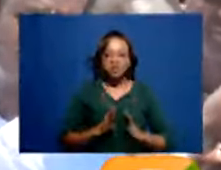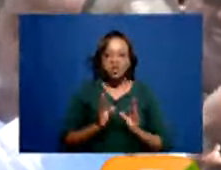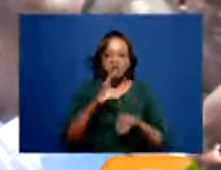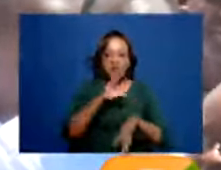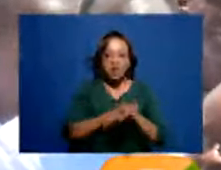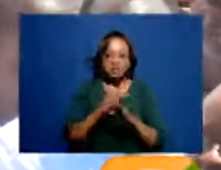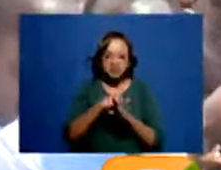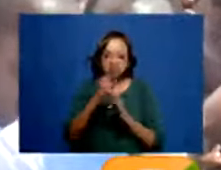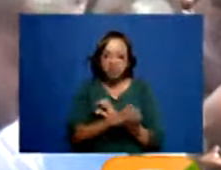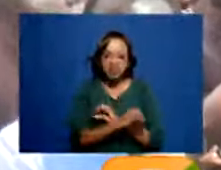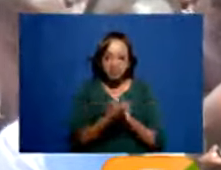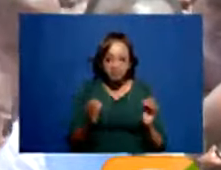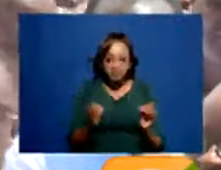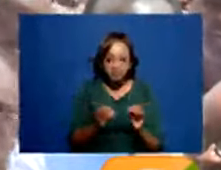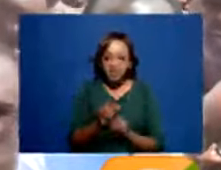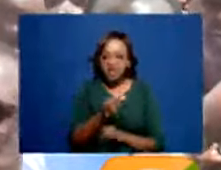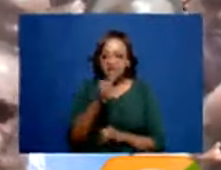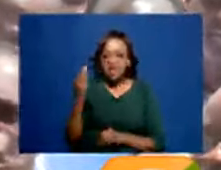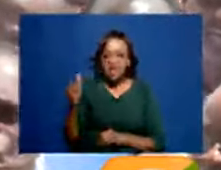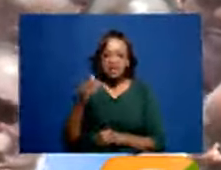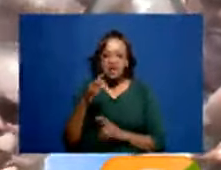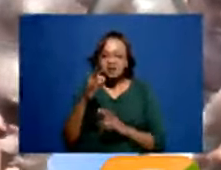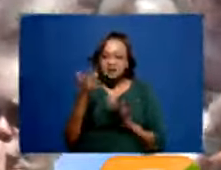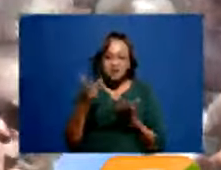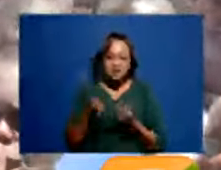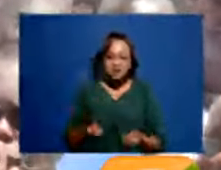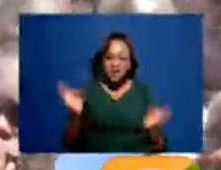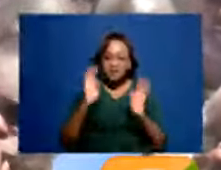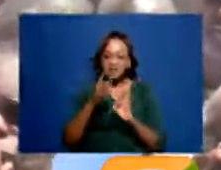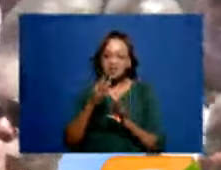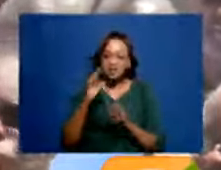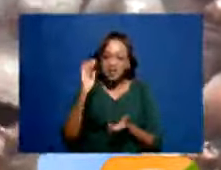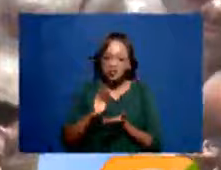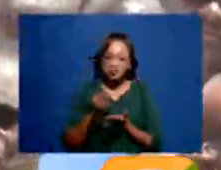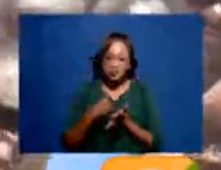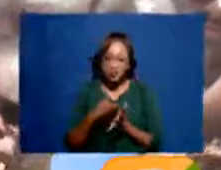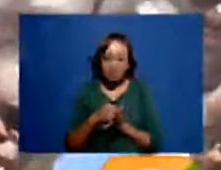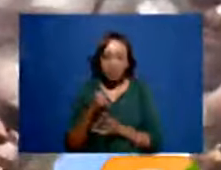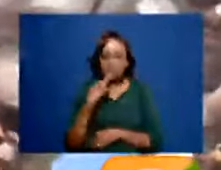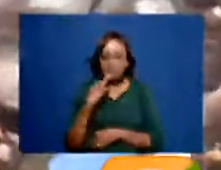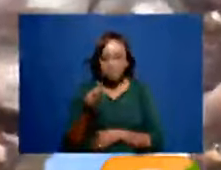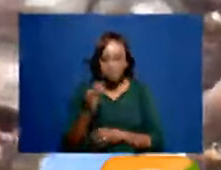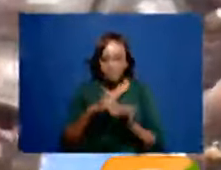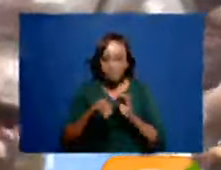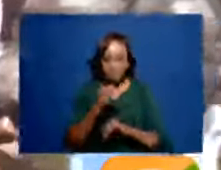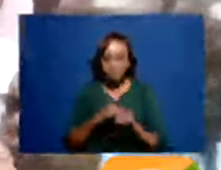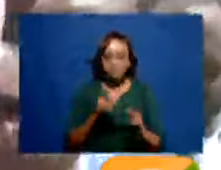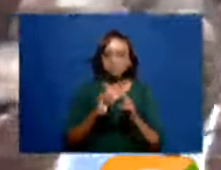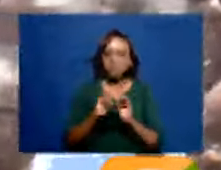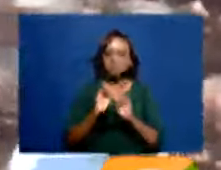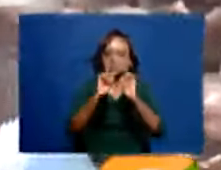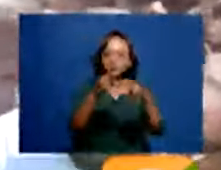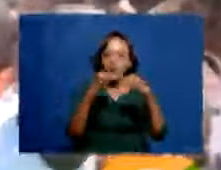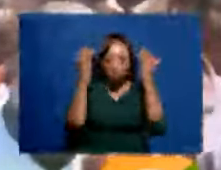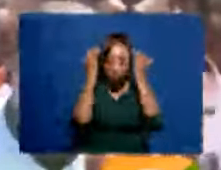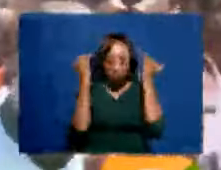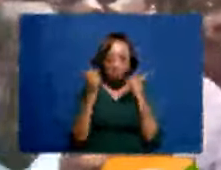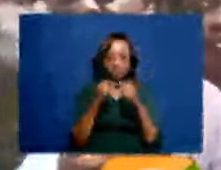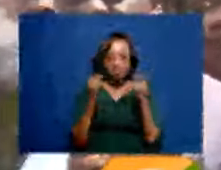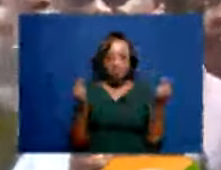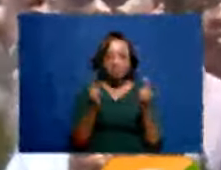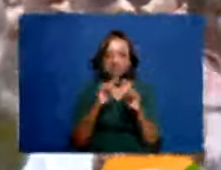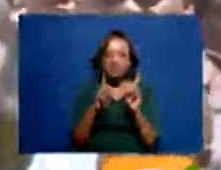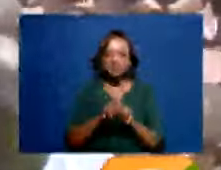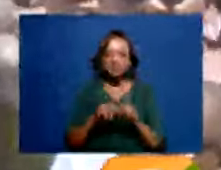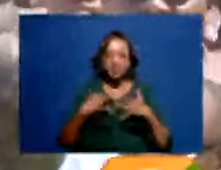mwingine apunguziwe kutoka 500 mpaka 300. Hutaki tuwe na hazina maalum. Umeenda kotini kupinga. Na ule mwenye kupenda